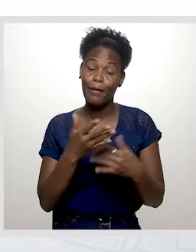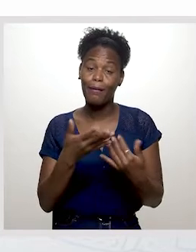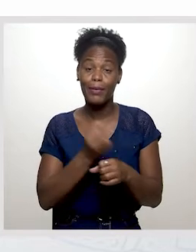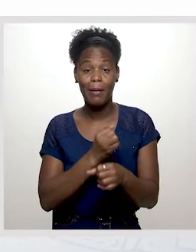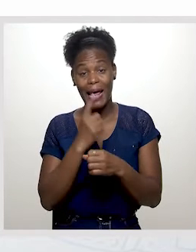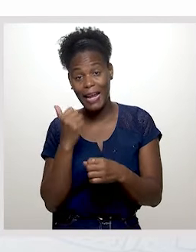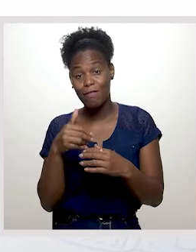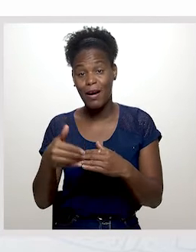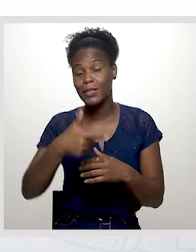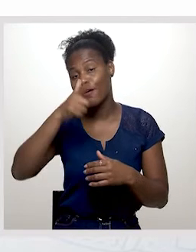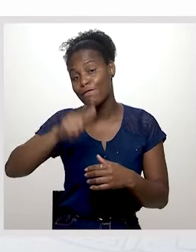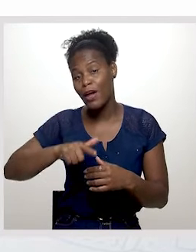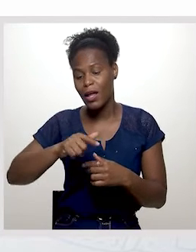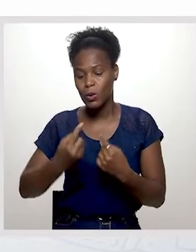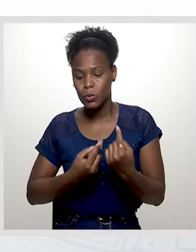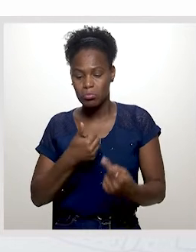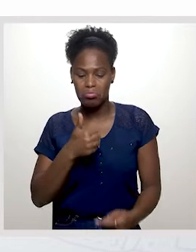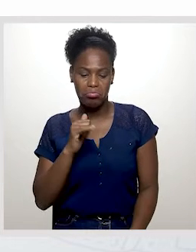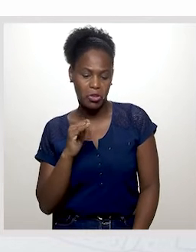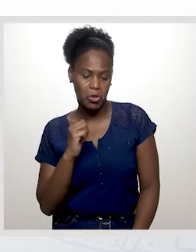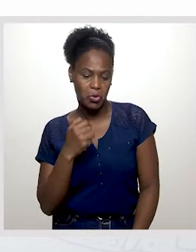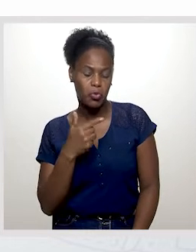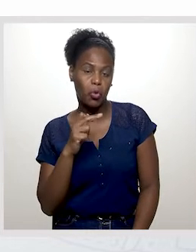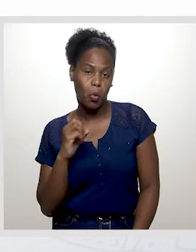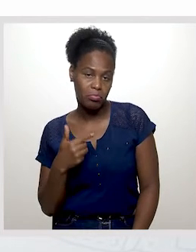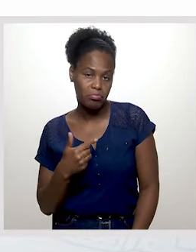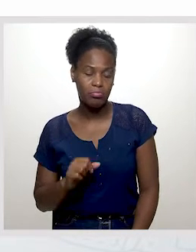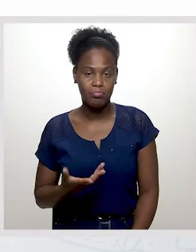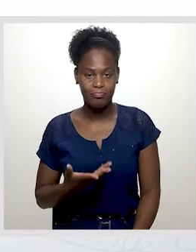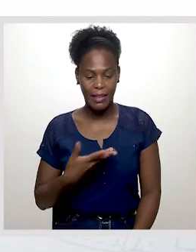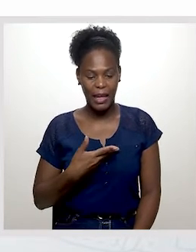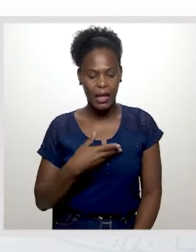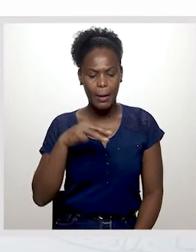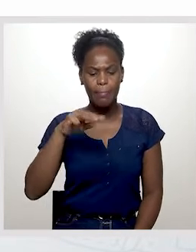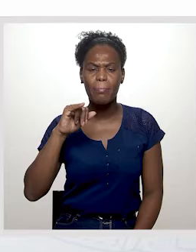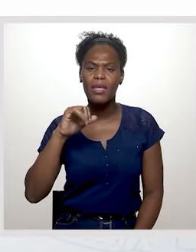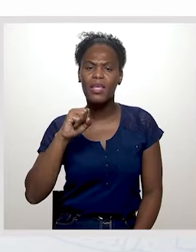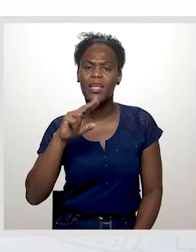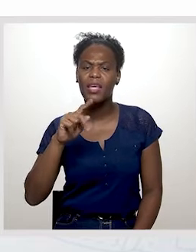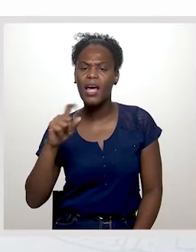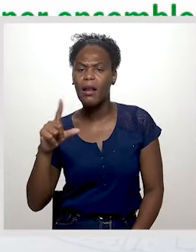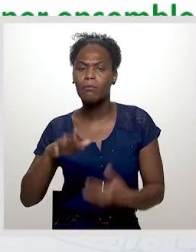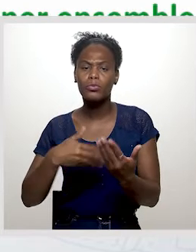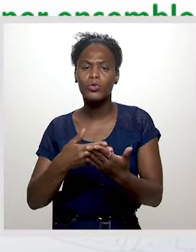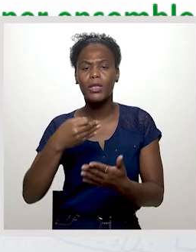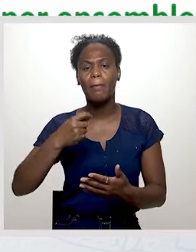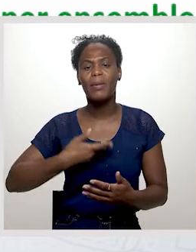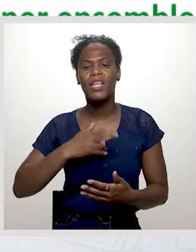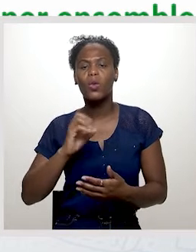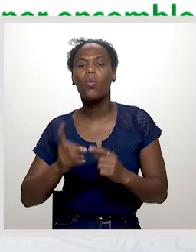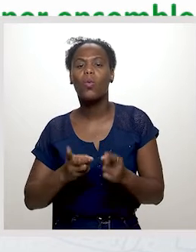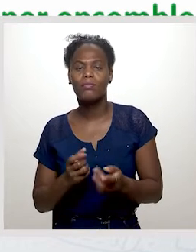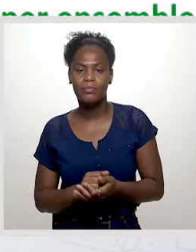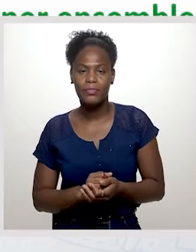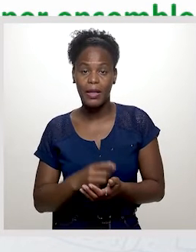va prendre un café dans un bistrot. D. Qu'est-ce que Miguel propose à Pedro?